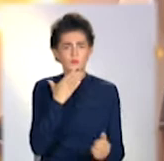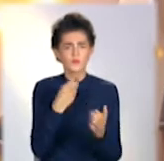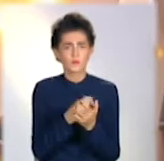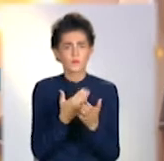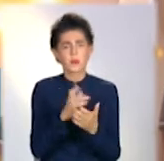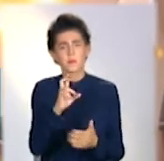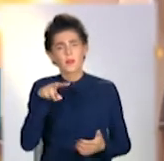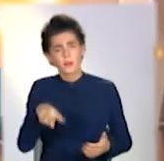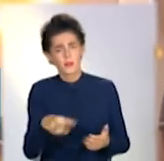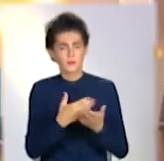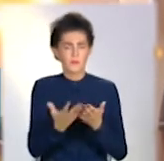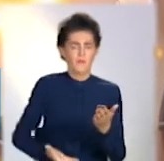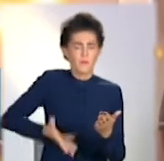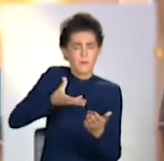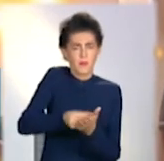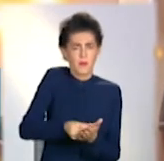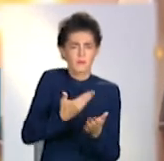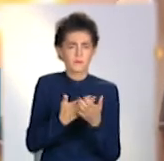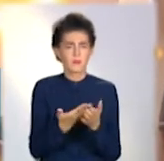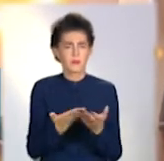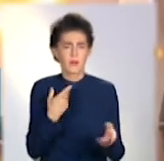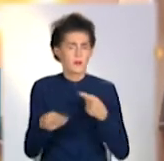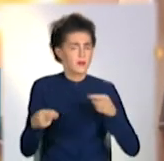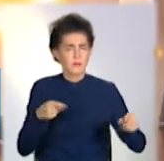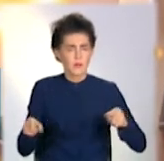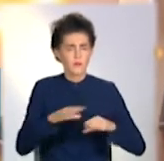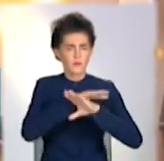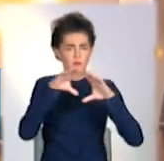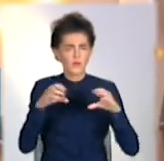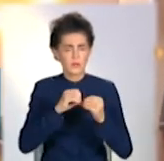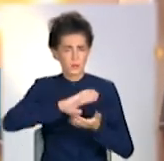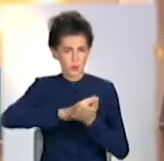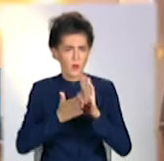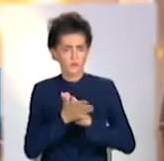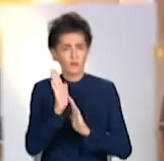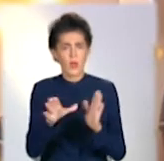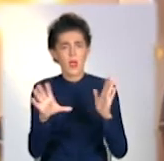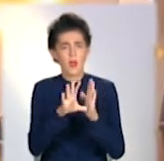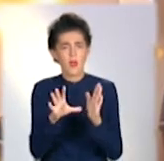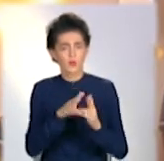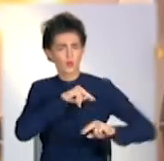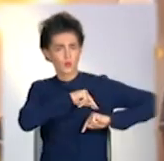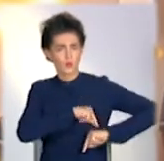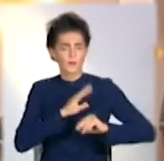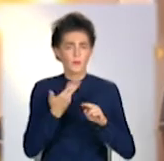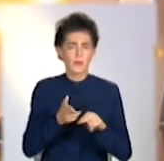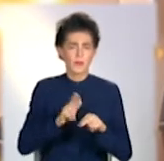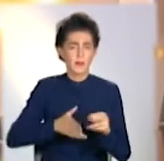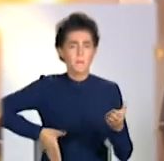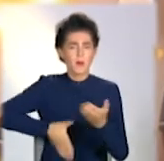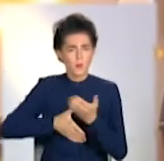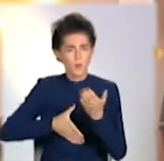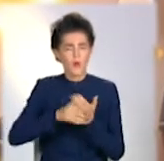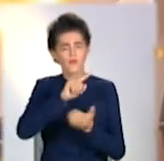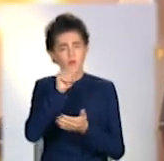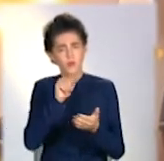да, і виплати, а ми сподіваємося, що там як мінімум ситуація з тими електронними там трудовими книжками допоможе там ці